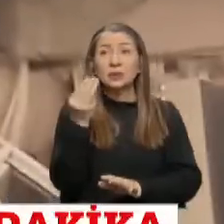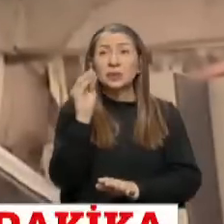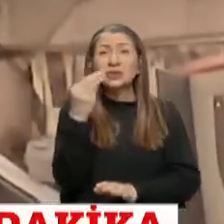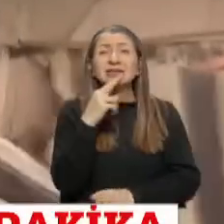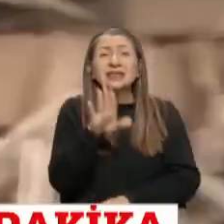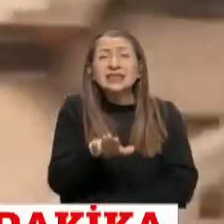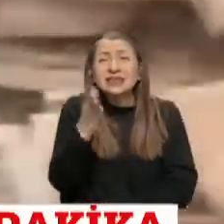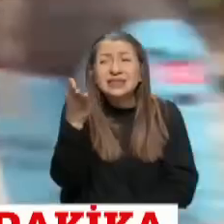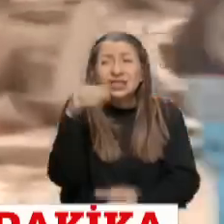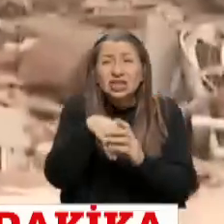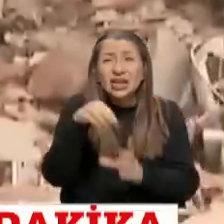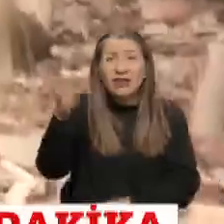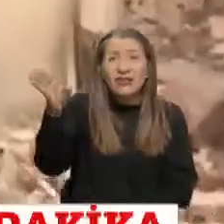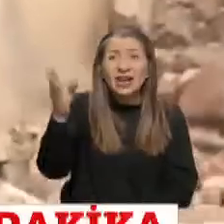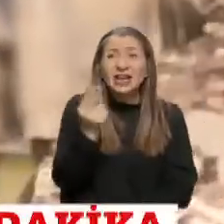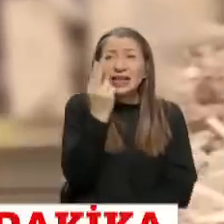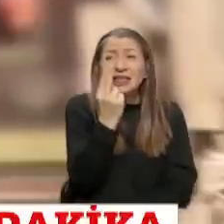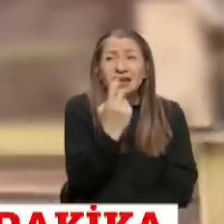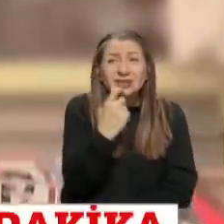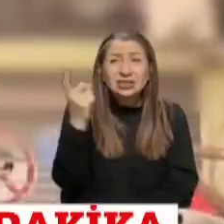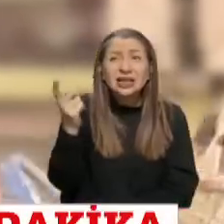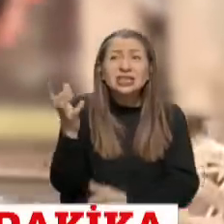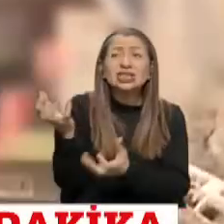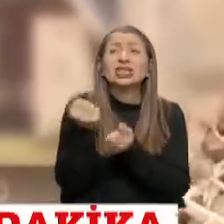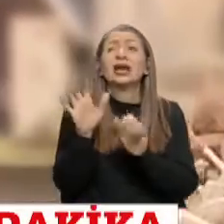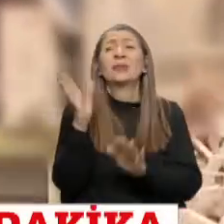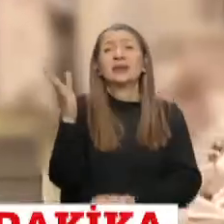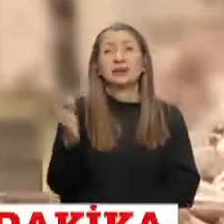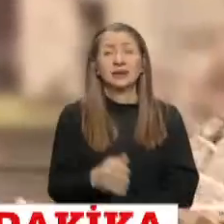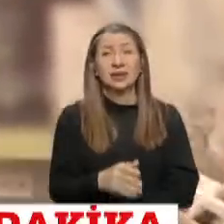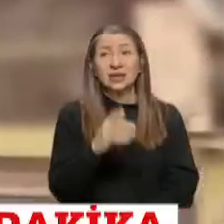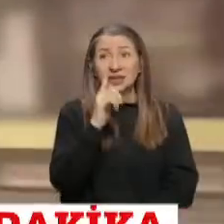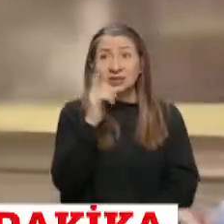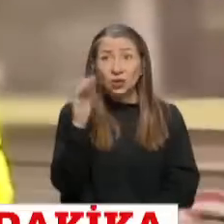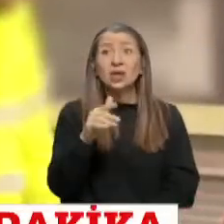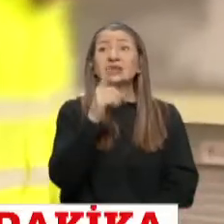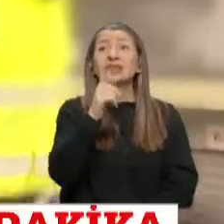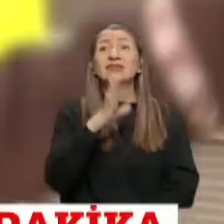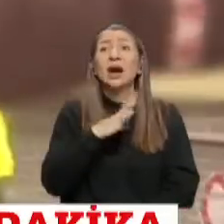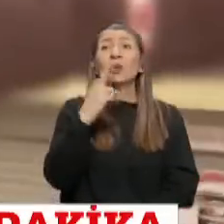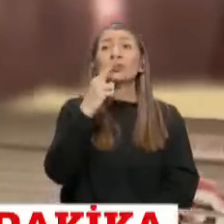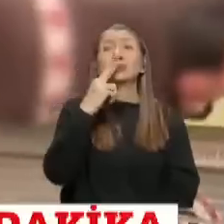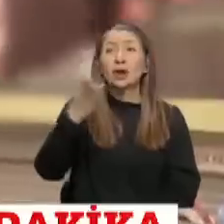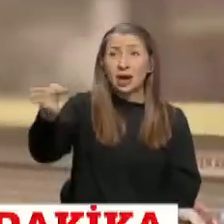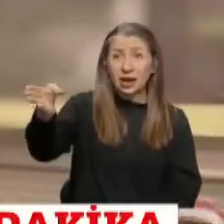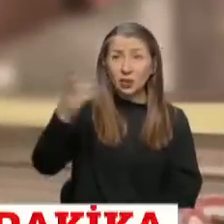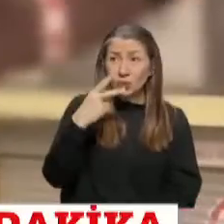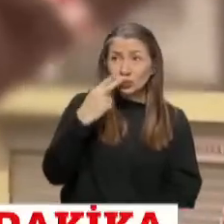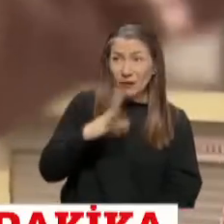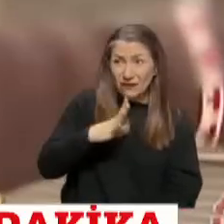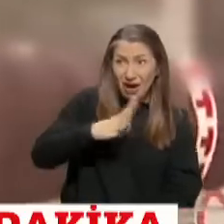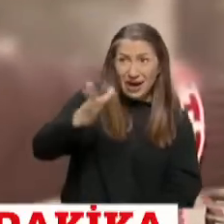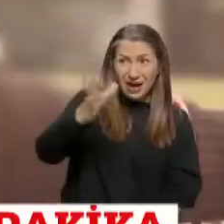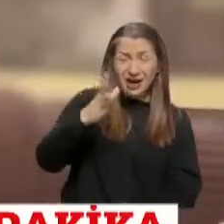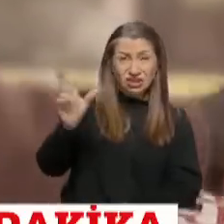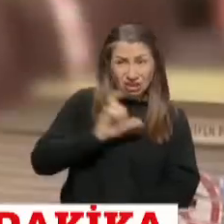Küçücük kız çocuğu var içeride. 7 yaşında, çıkaramadı. Ses geliyor mu? Geliyor, konuşuyorlar işte, konuşuyorlar.